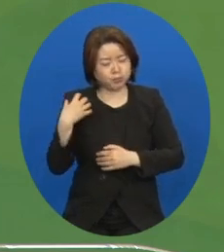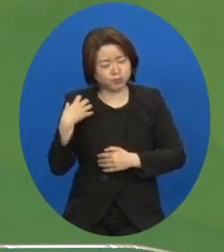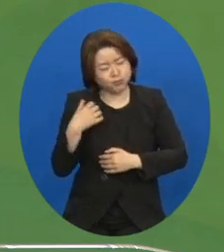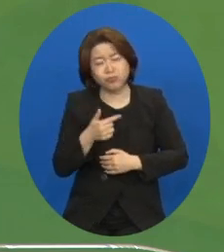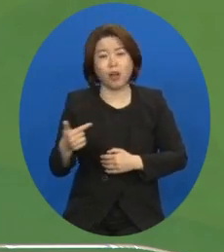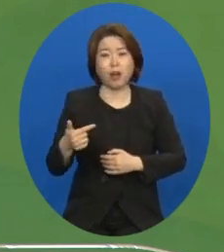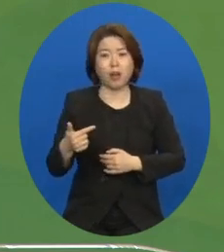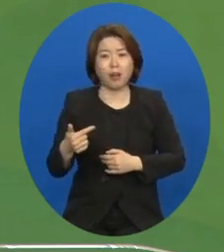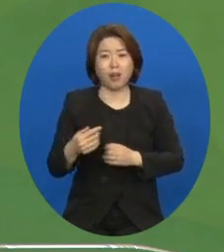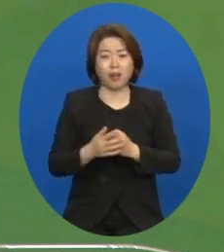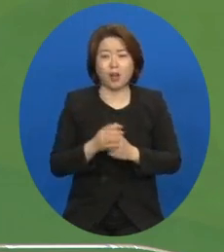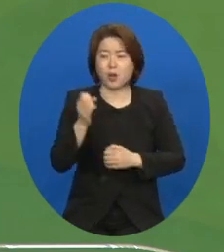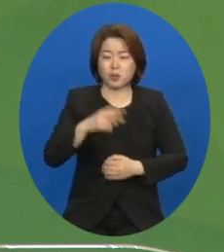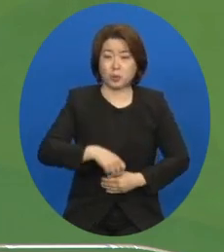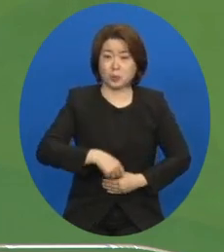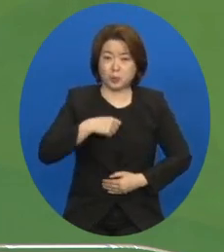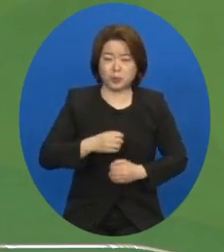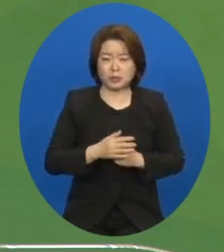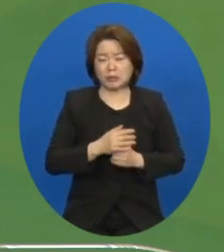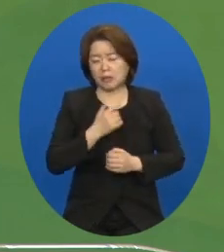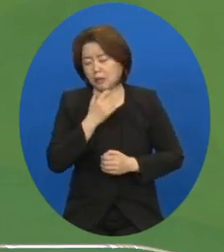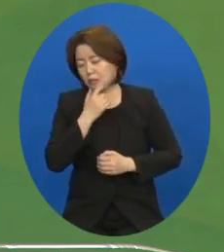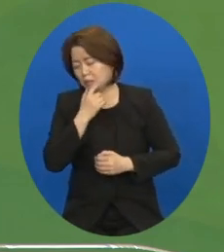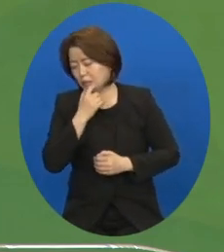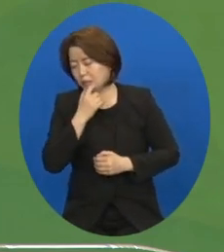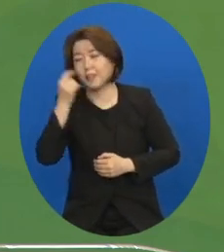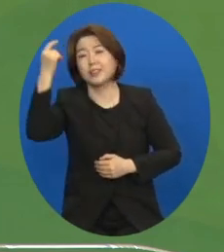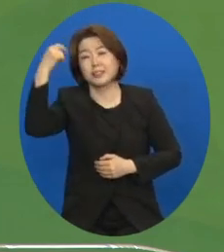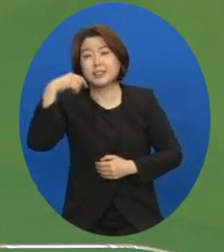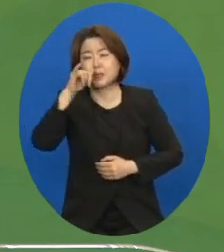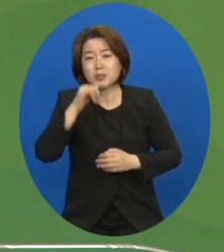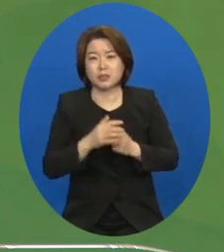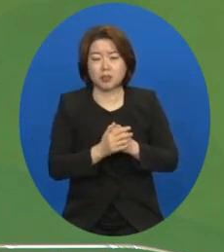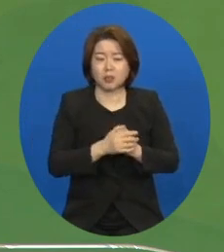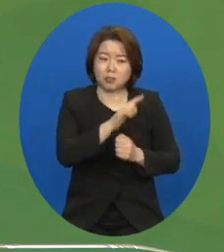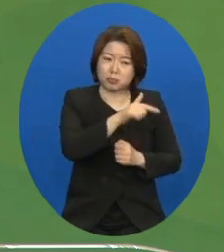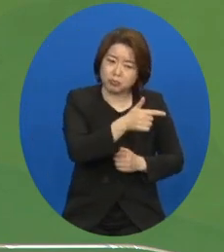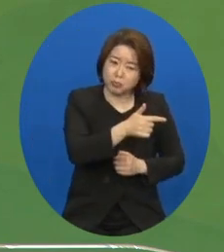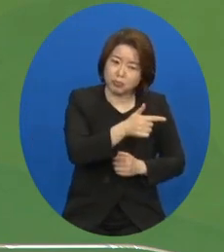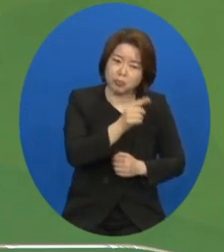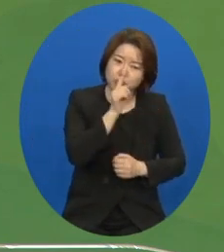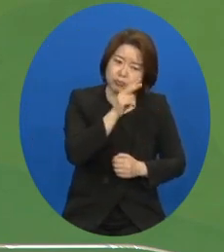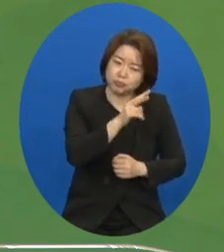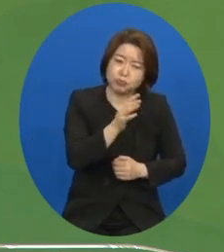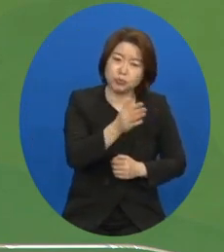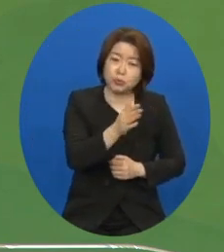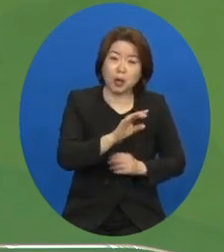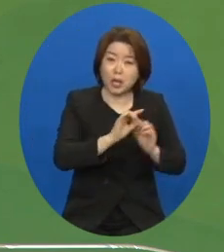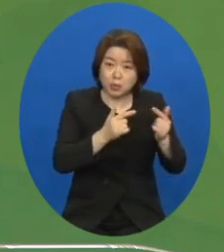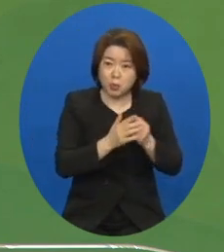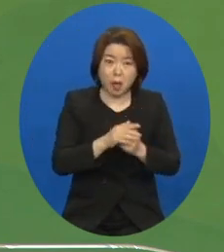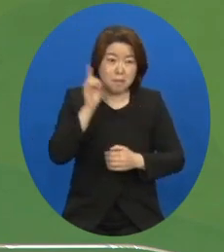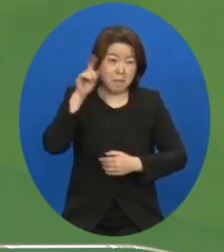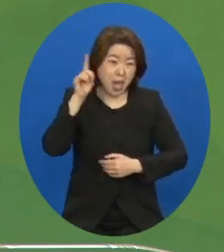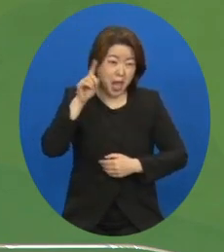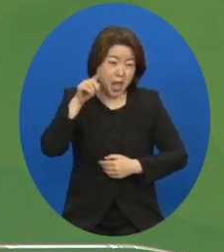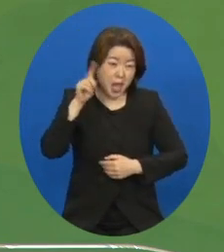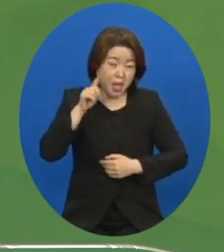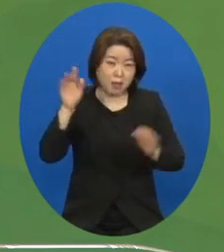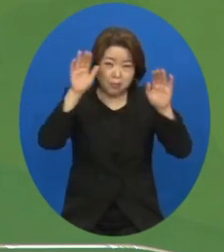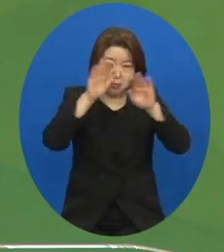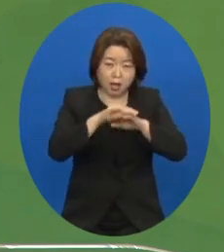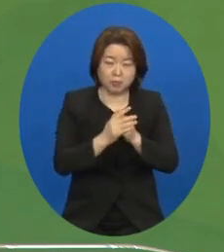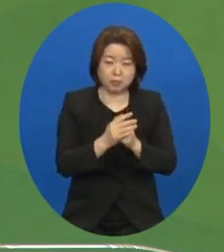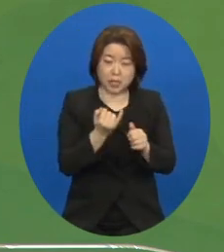부담스럽고 또 솔직히 좀 싫었다는 겁니다. 아예 하루나 이틀 하는 것도 아니고 매일 밤에